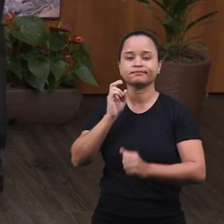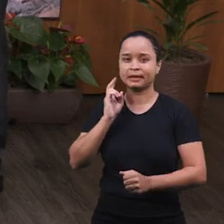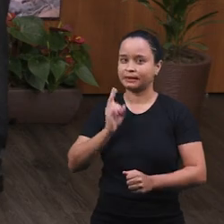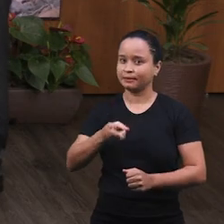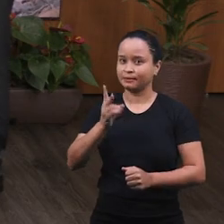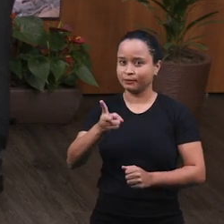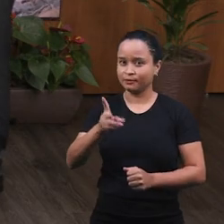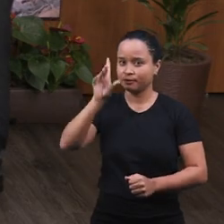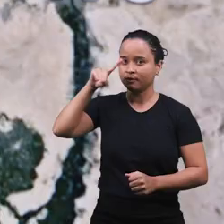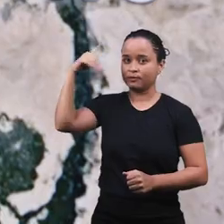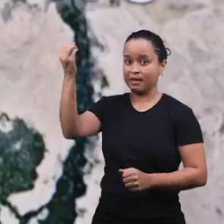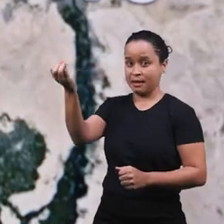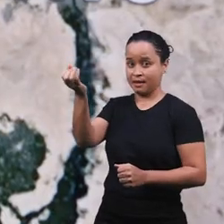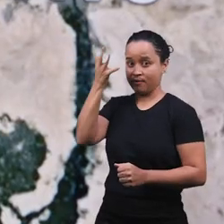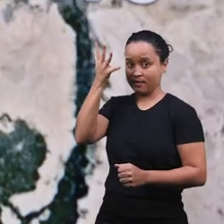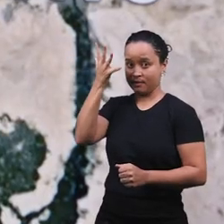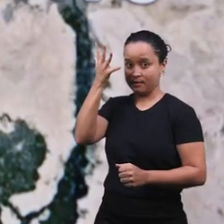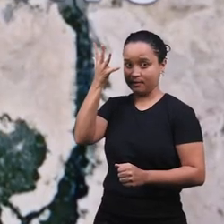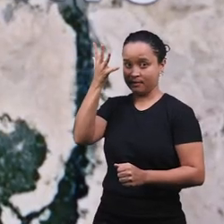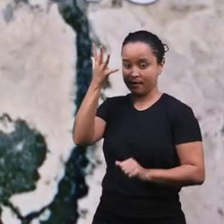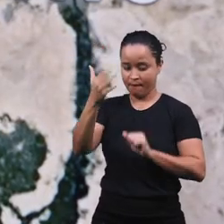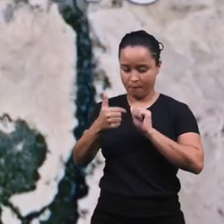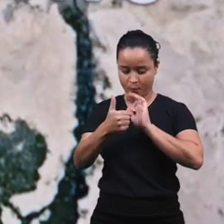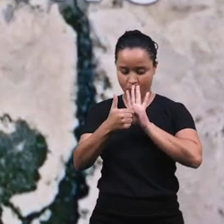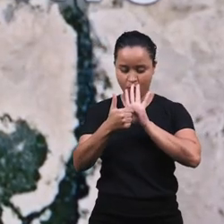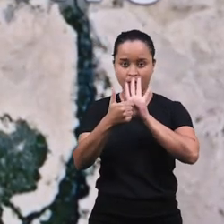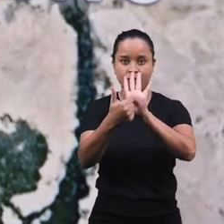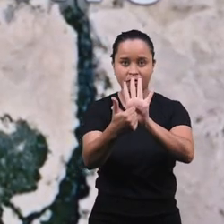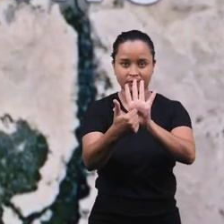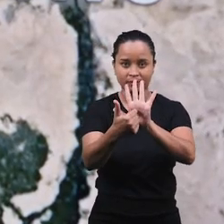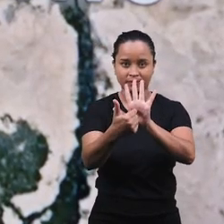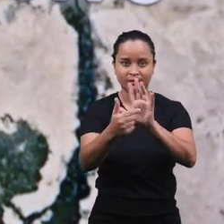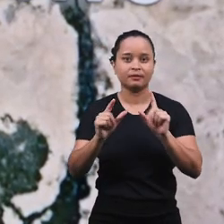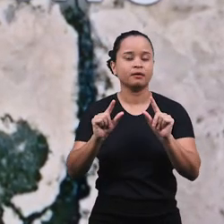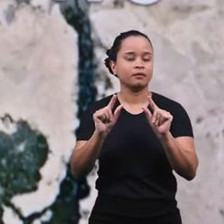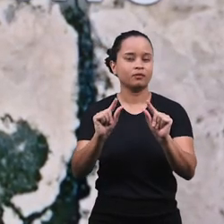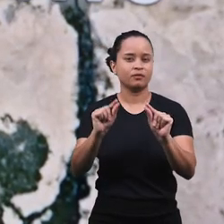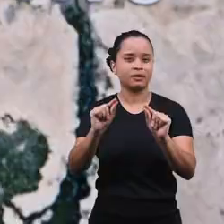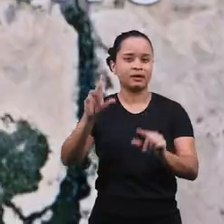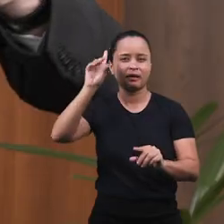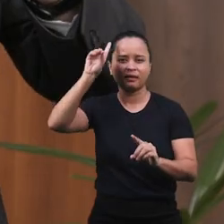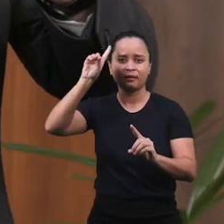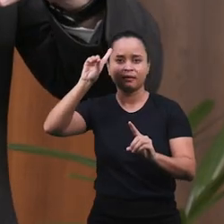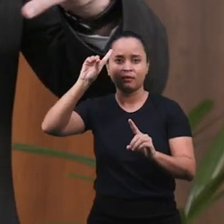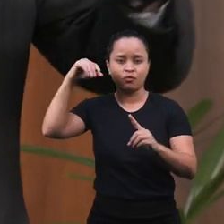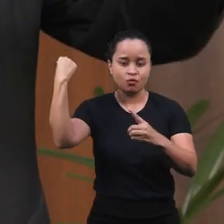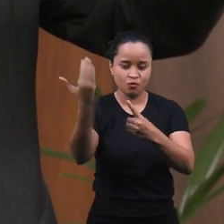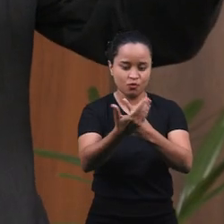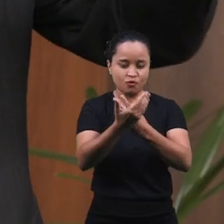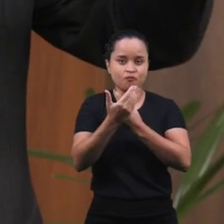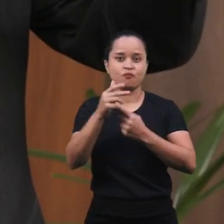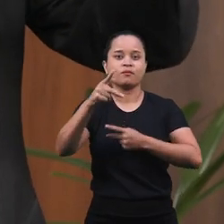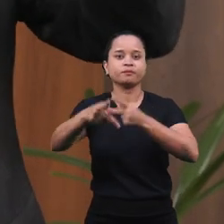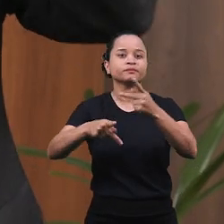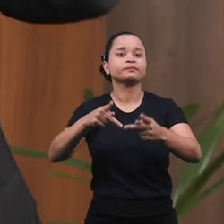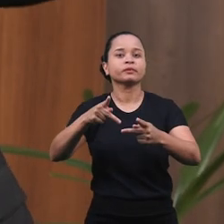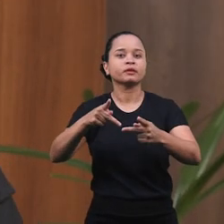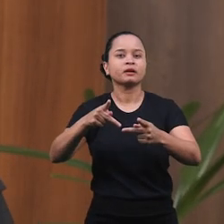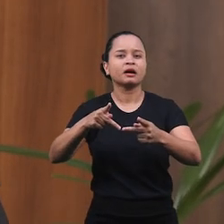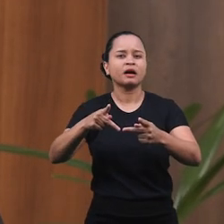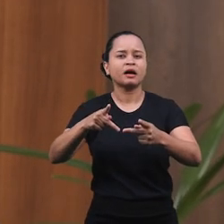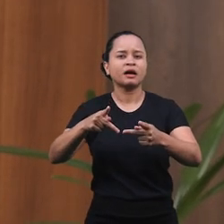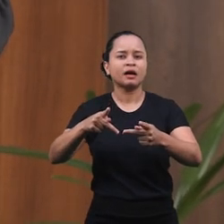temps. Dieu s'est toujours révélé et s'est montré, c'est lui qui peut voir les besoins de son